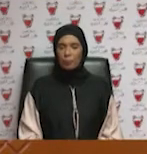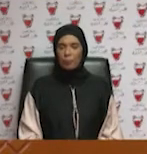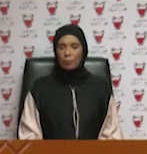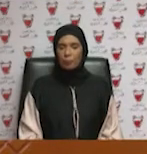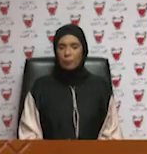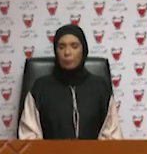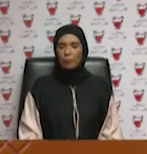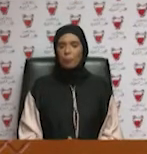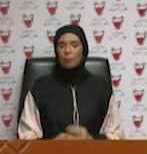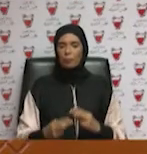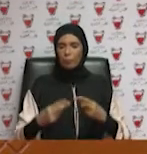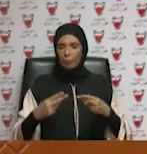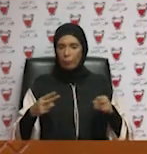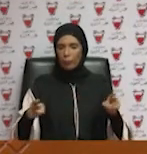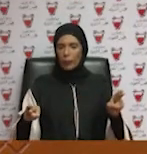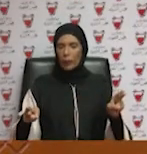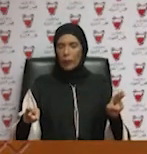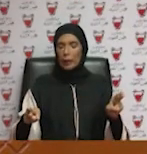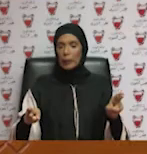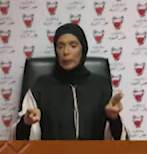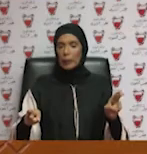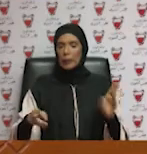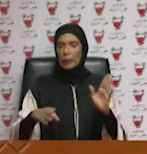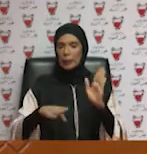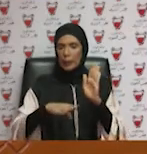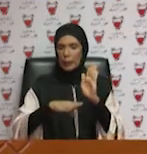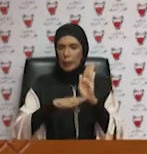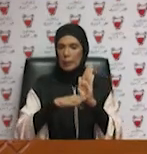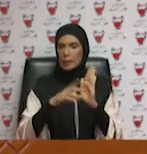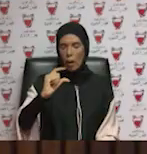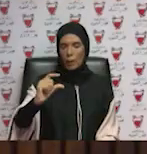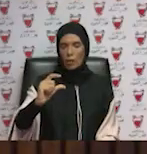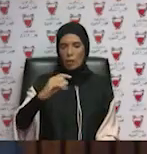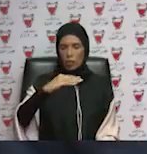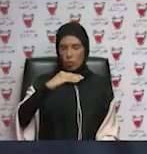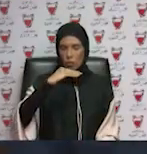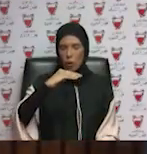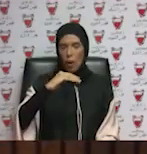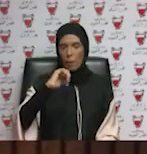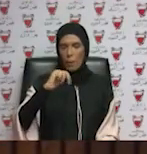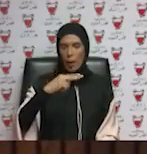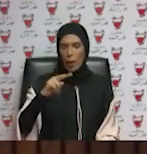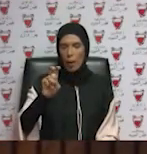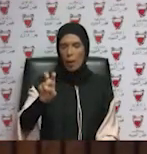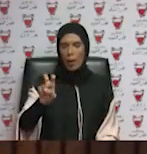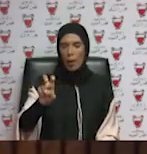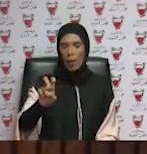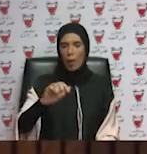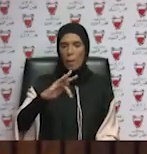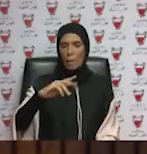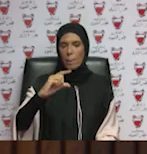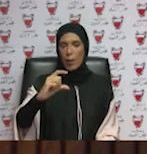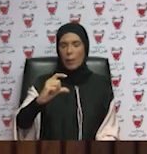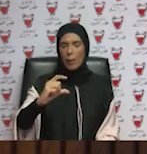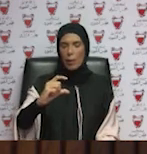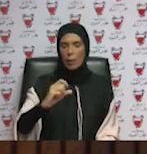محمد علي الخزاعي وفؤاد أحمد الحاجي وجمعة محمد الكعبي والدكتور محمد علي